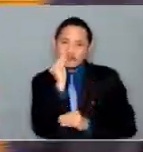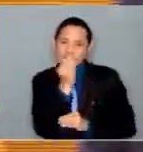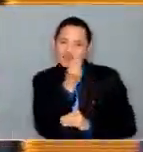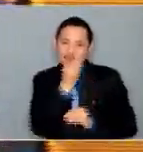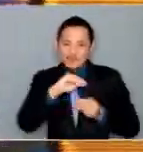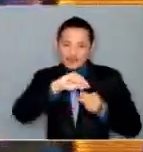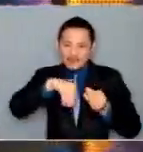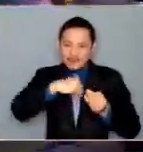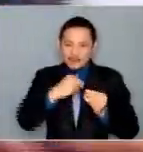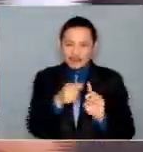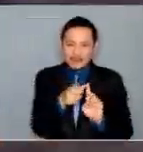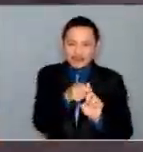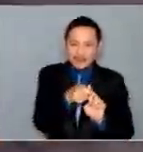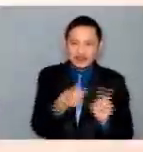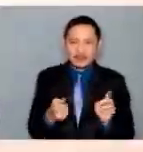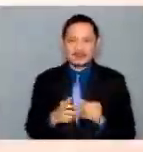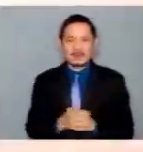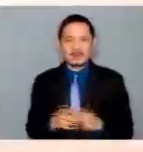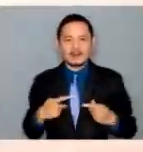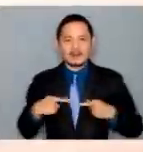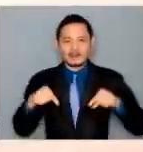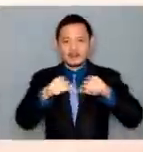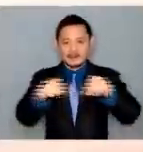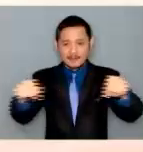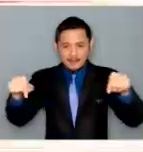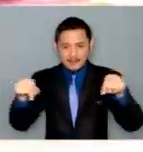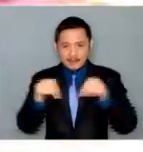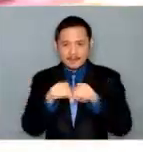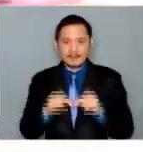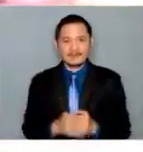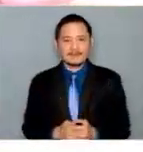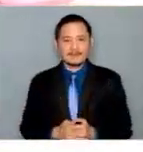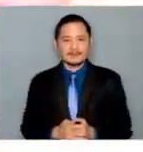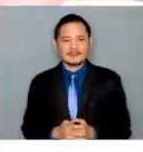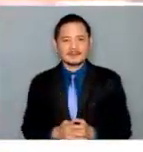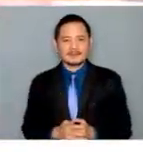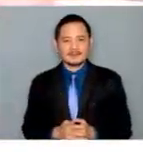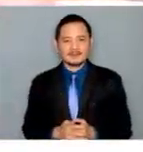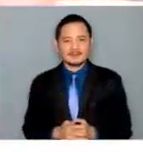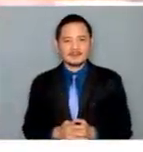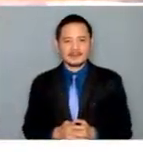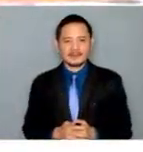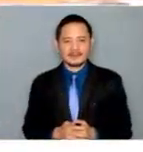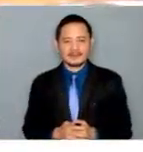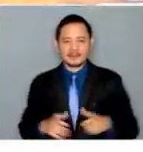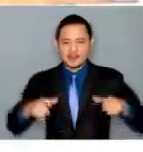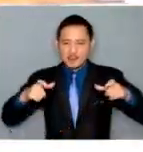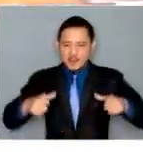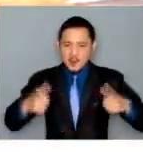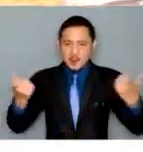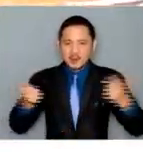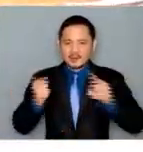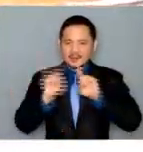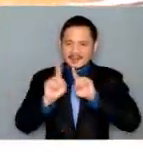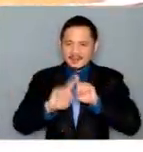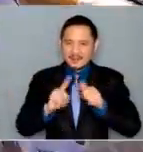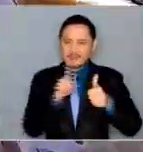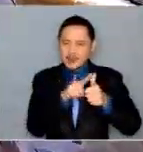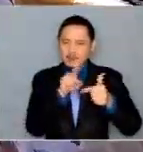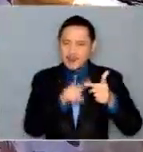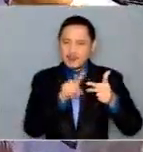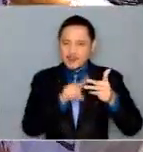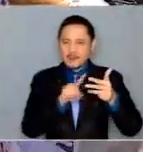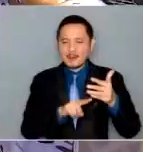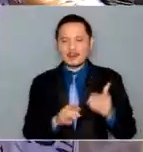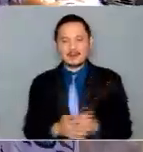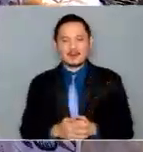po ay placemats, coasters po for Christmas, and table runners po. Ayun. So, nag-expand ka na, Dr. Matrix,